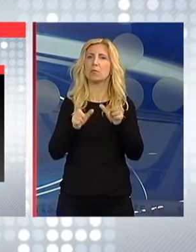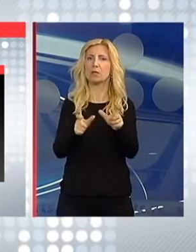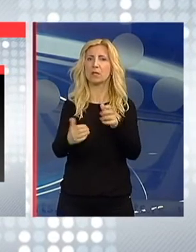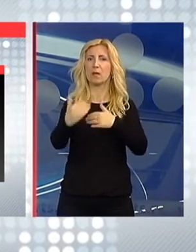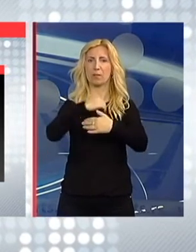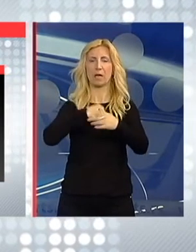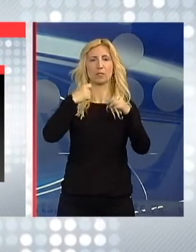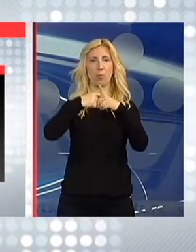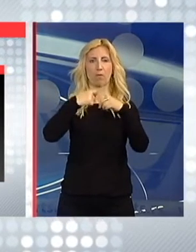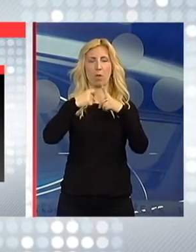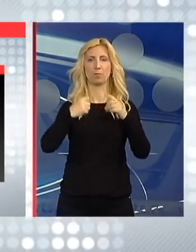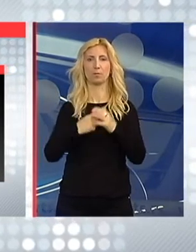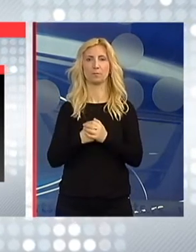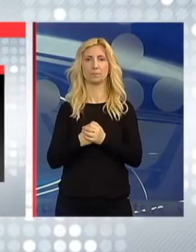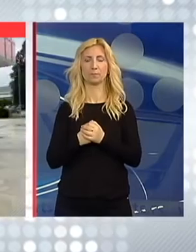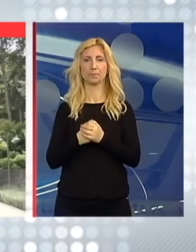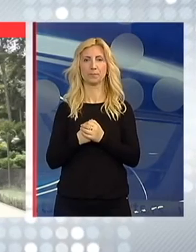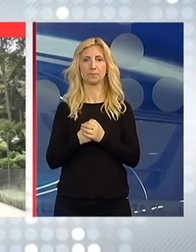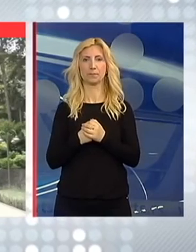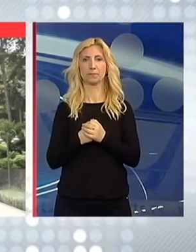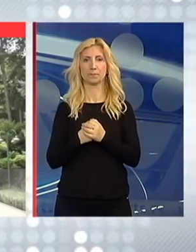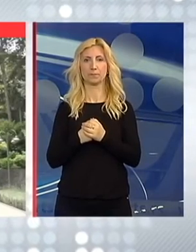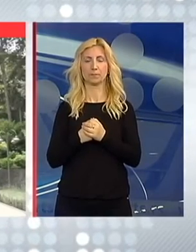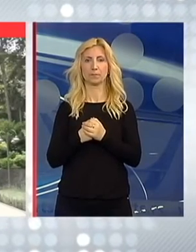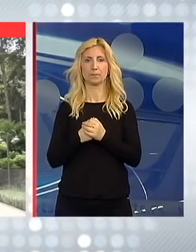blokirala prilaz Kovilovu.